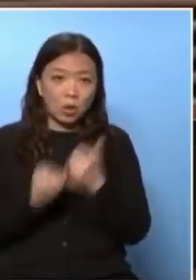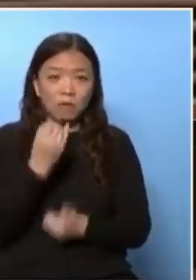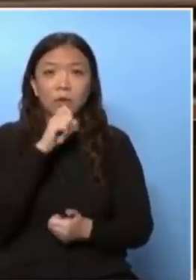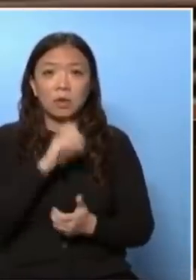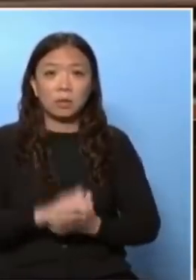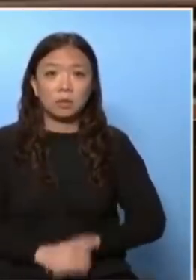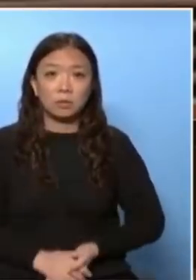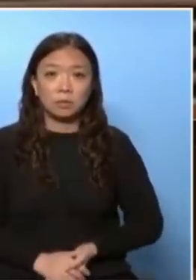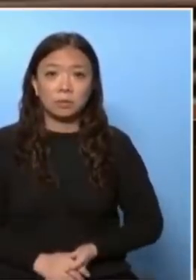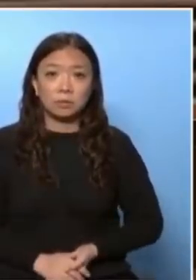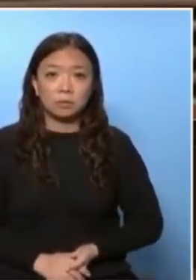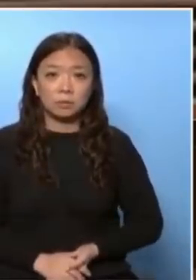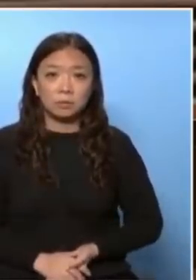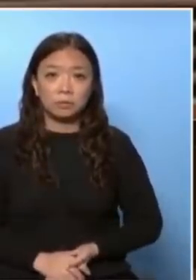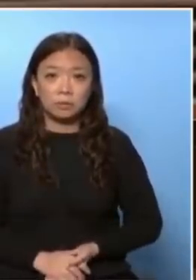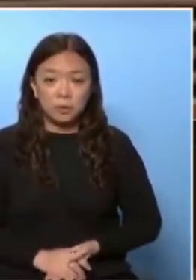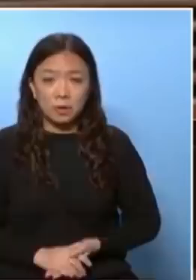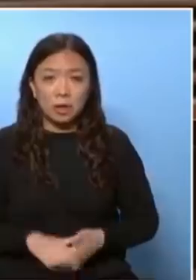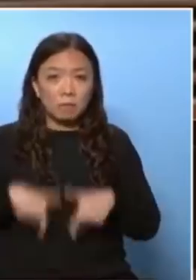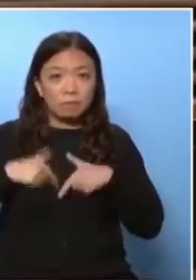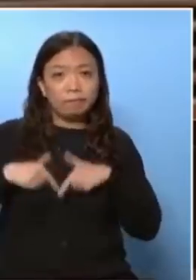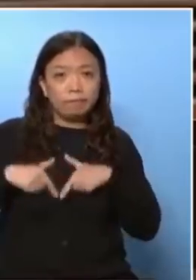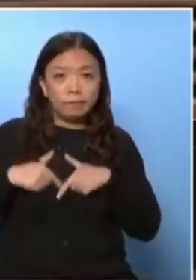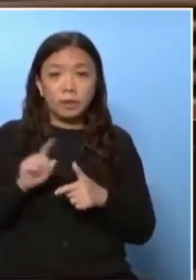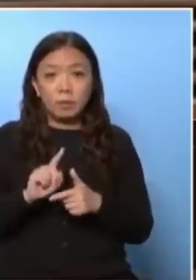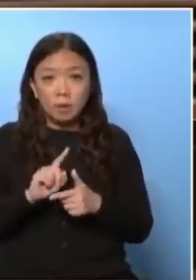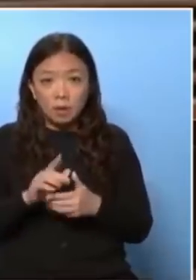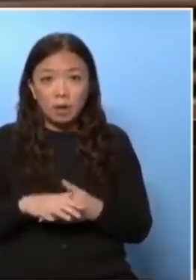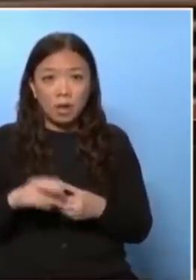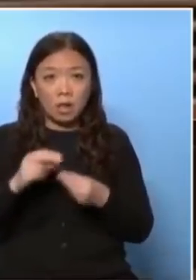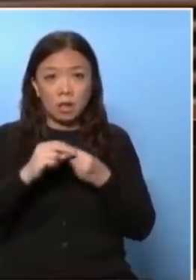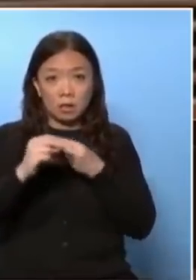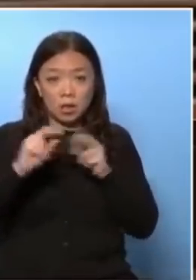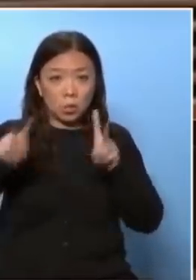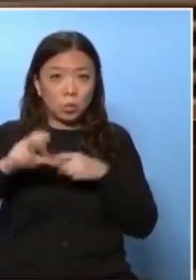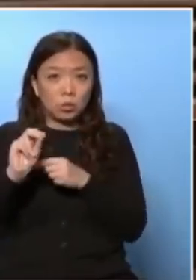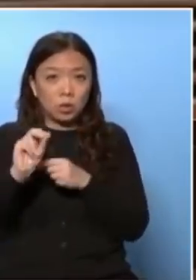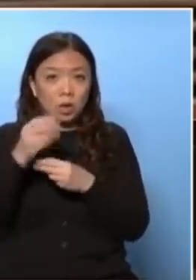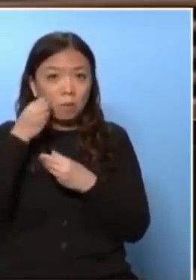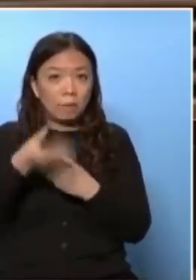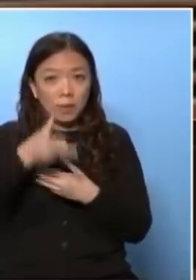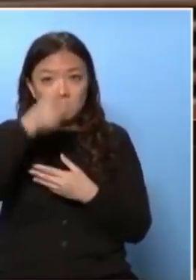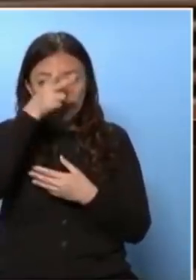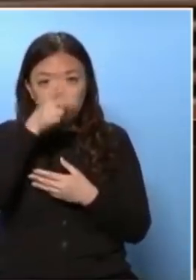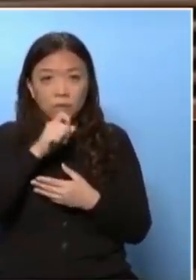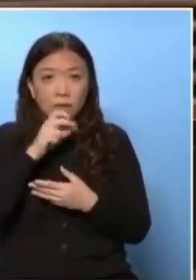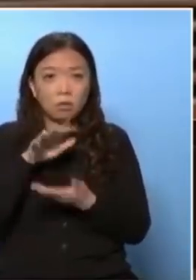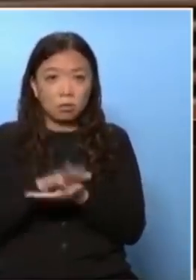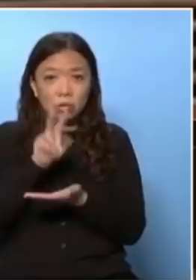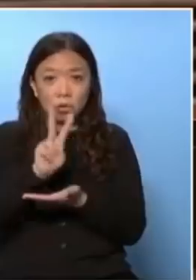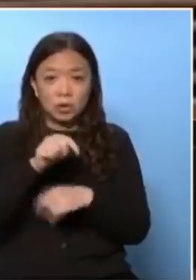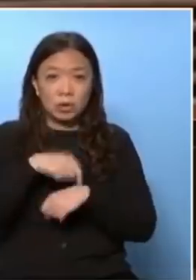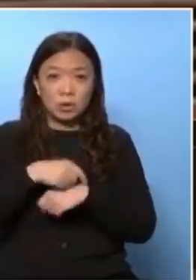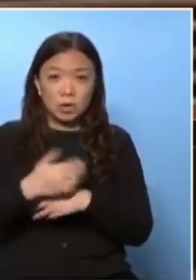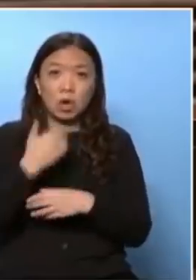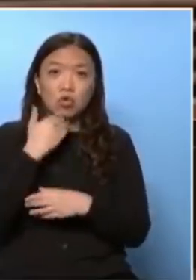擔。而令人提心吊膽的是什麼呢？條例第7-7条竟然容許特區政府有2年的時間去